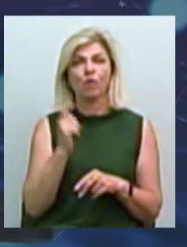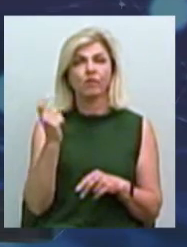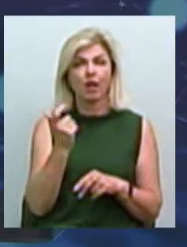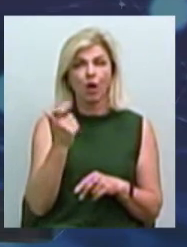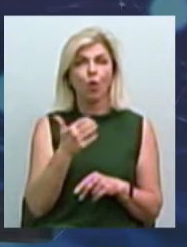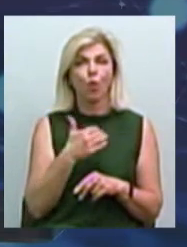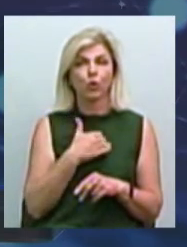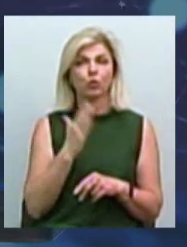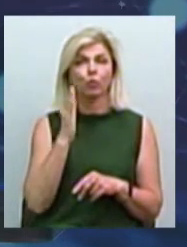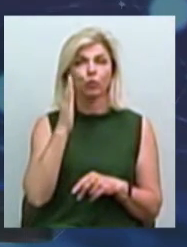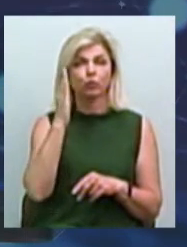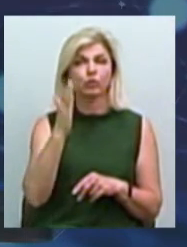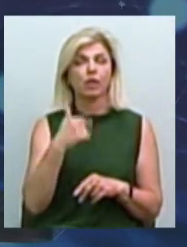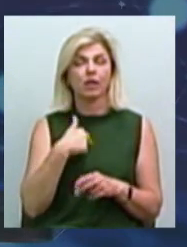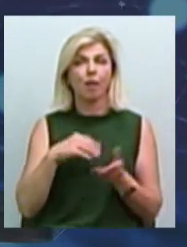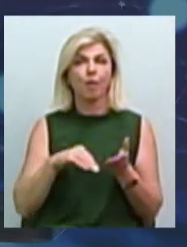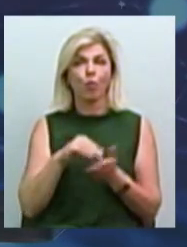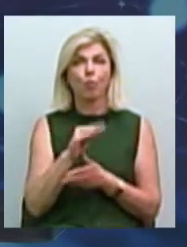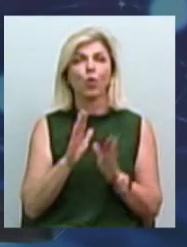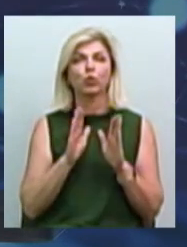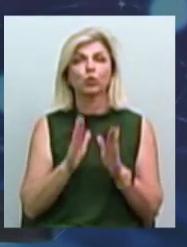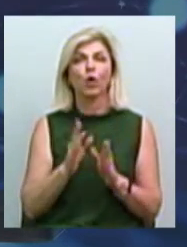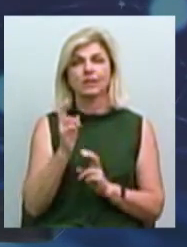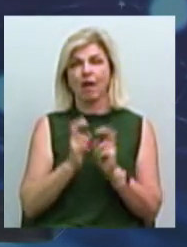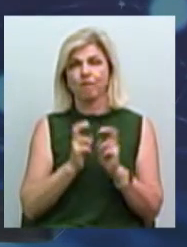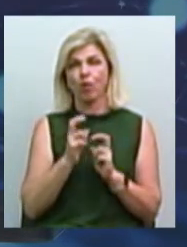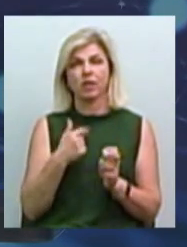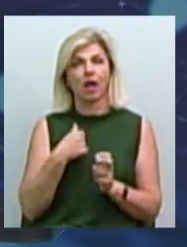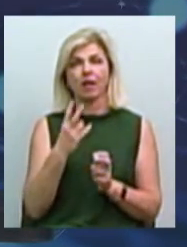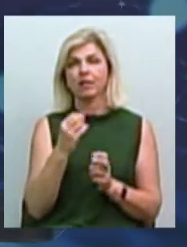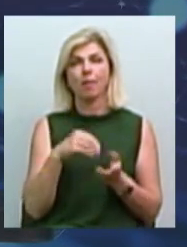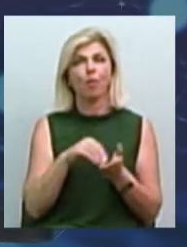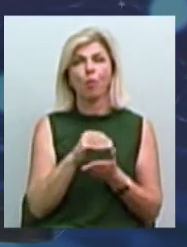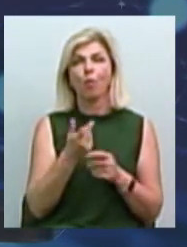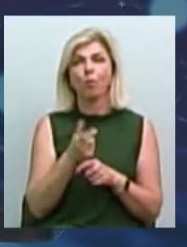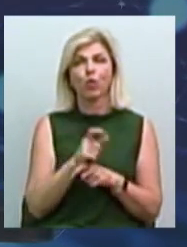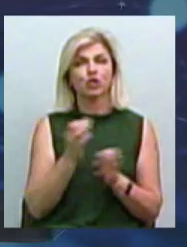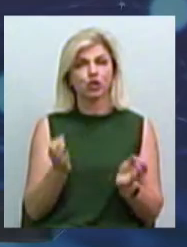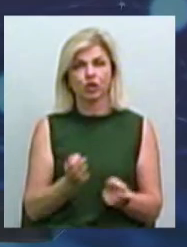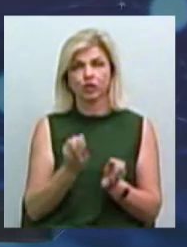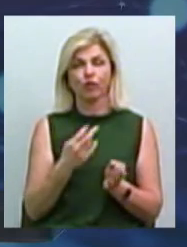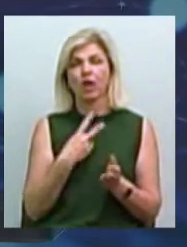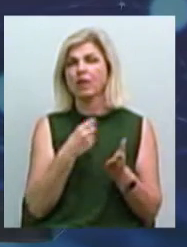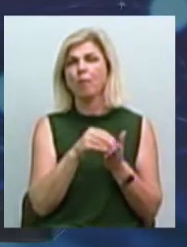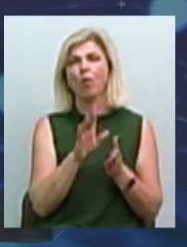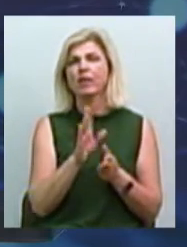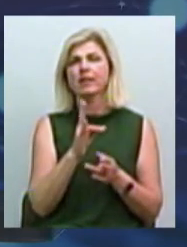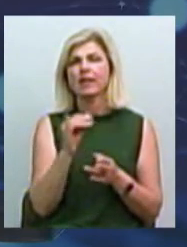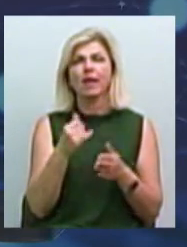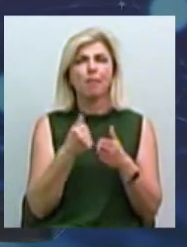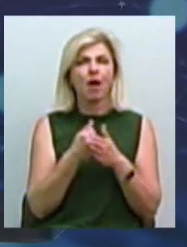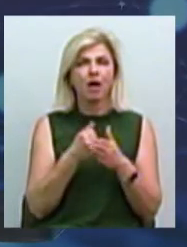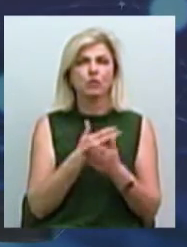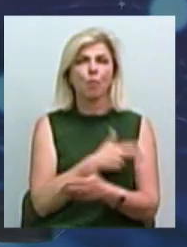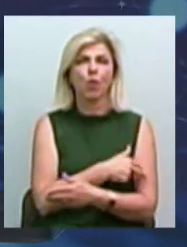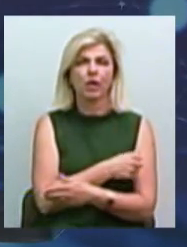хотел, будущий владелец хотел, я покупаю только завод, я не покупаю больше ничего. Я не покупаю ни базы, ни поликлиники, ни